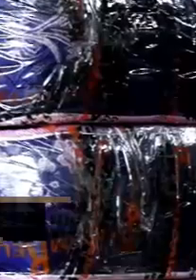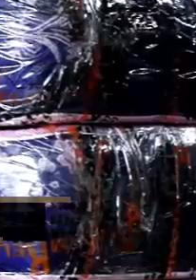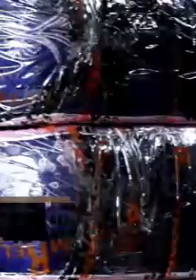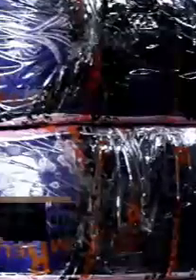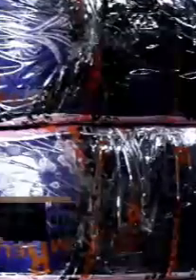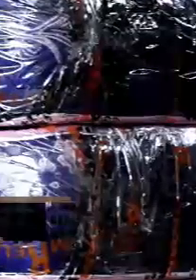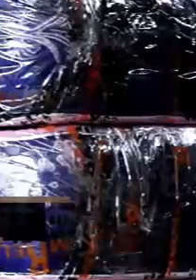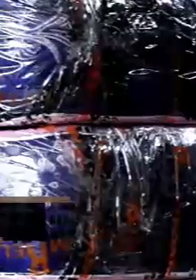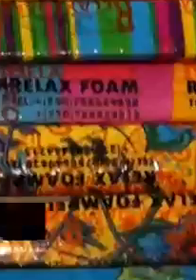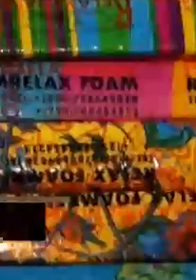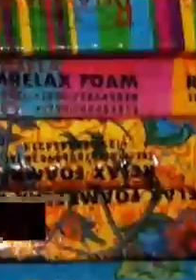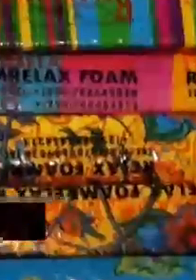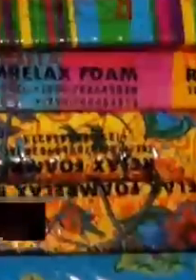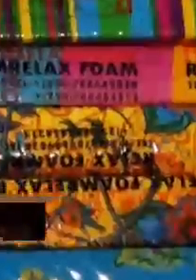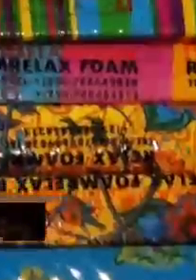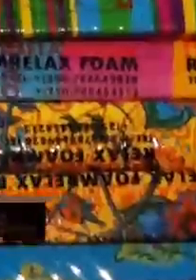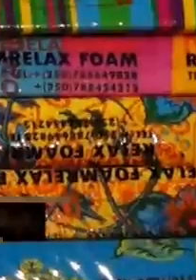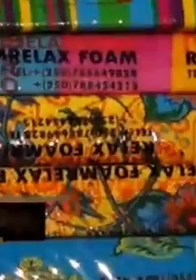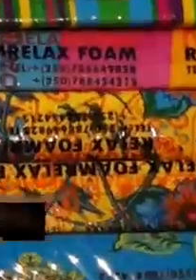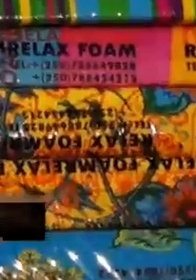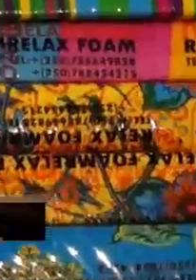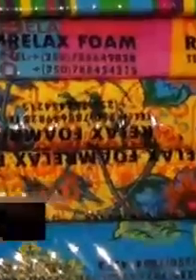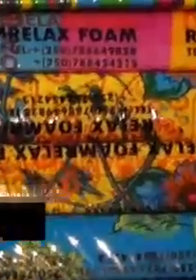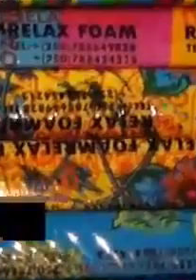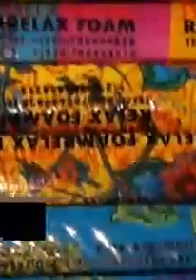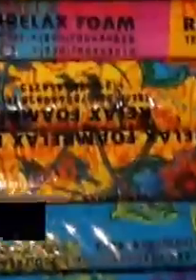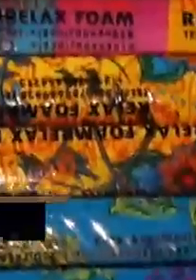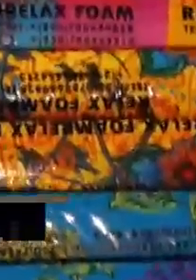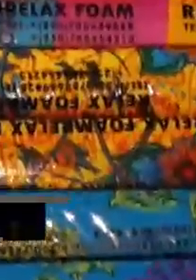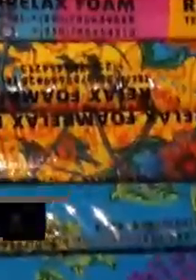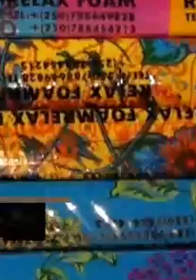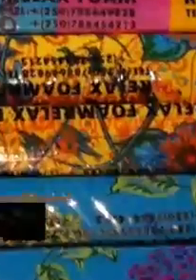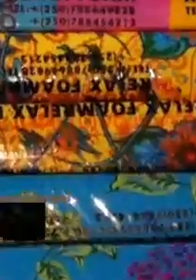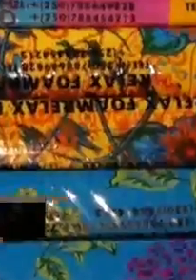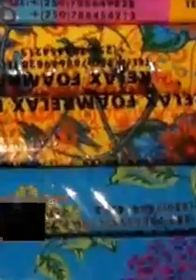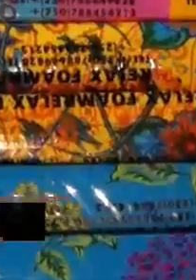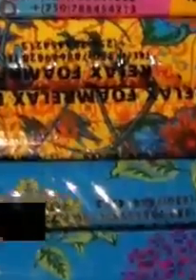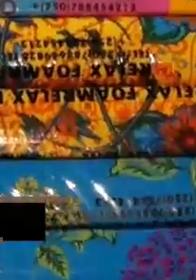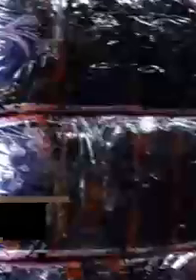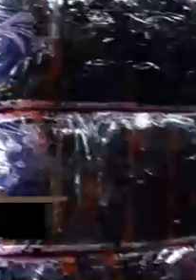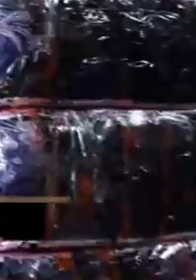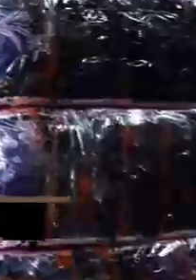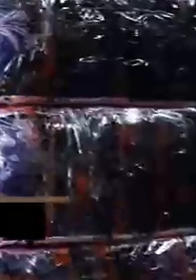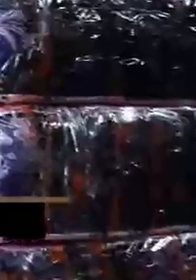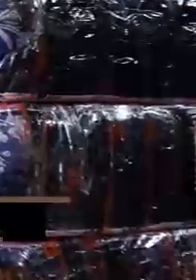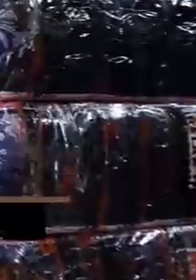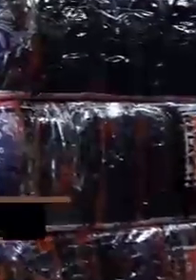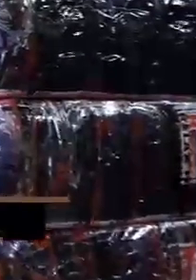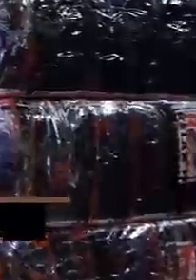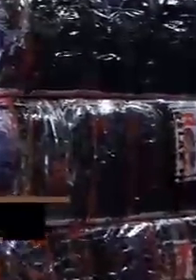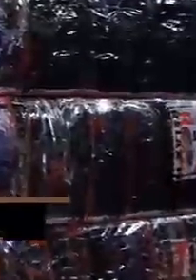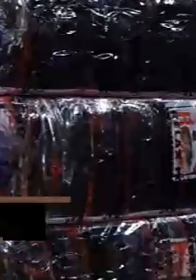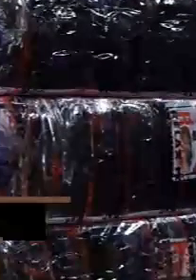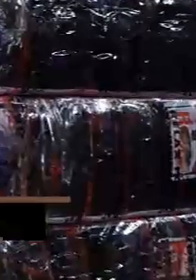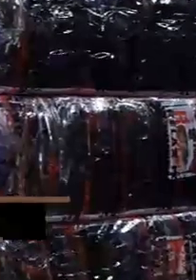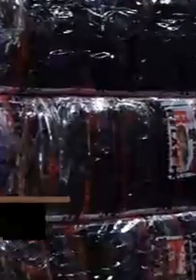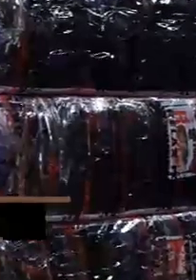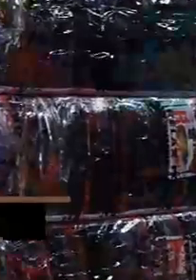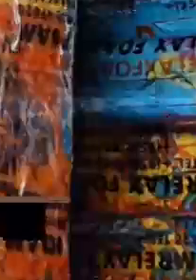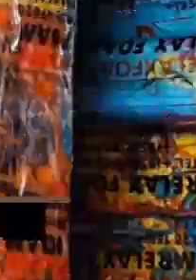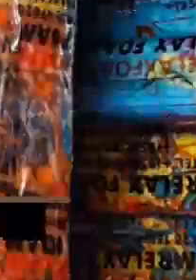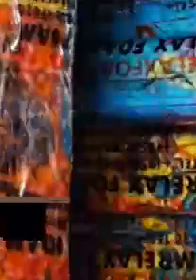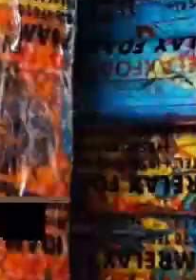relax form. Relax form ni mungano zose ino nini nibitewe n'amahitamo yawe mwe mugiye kurushinga